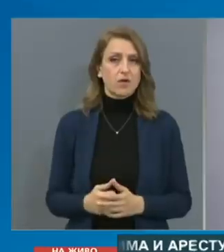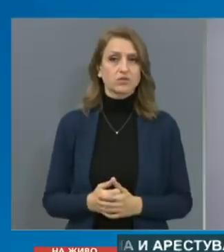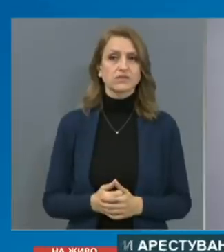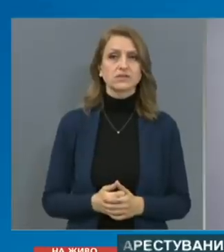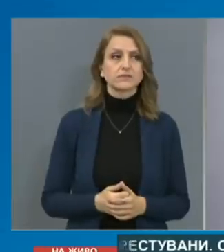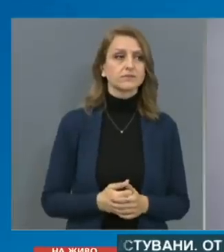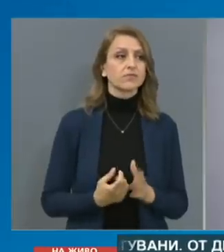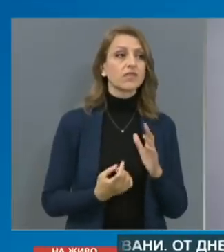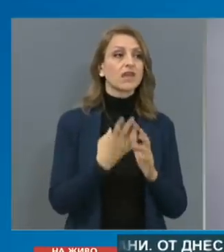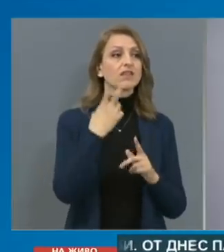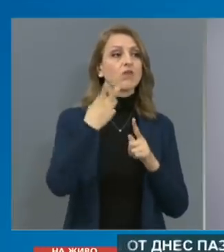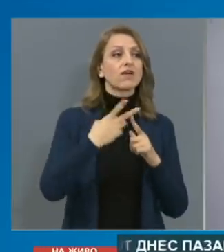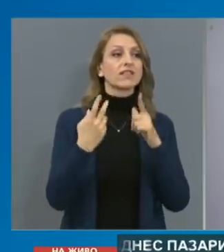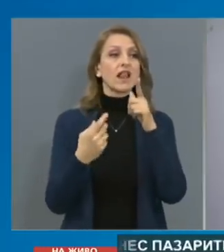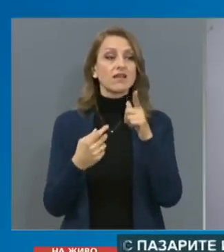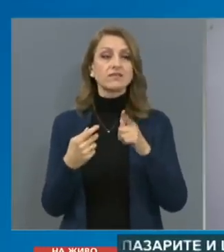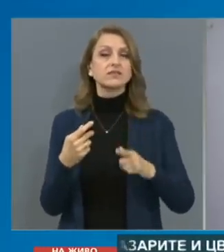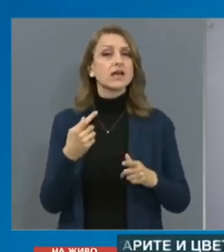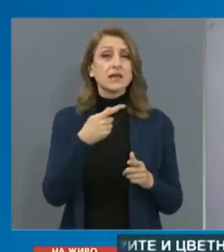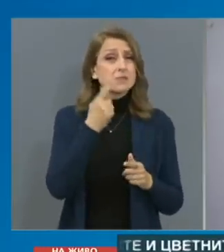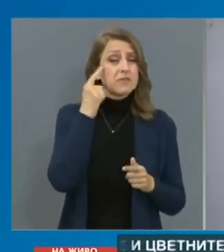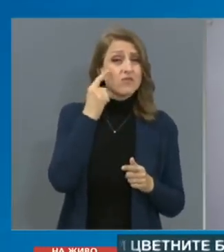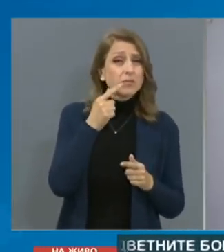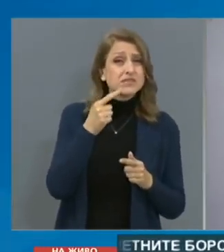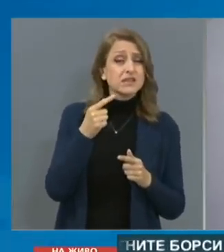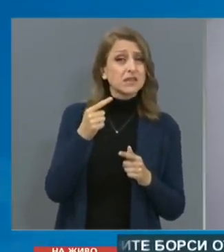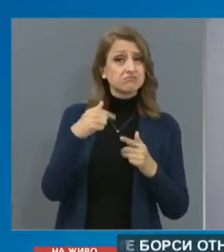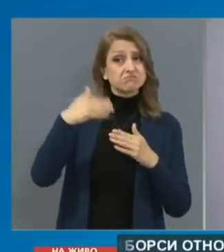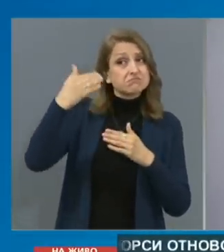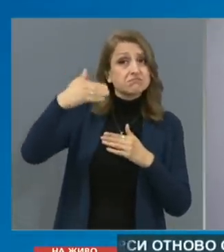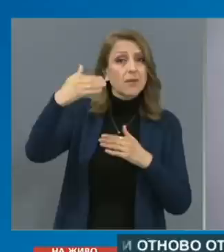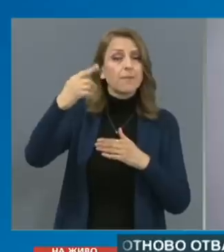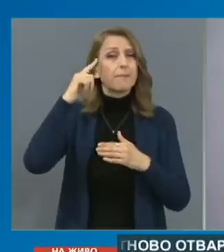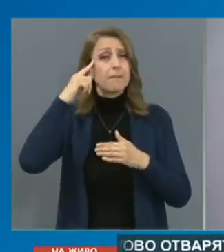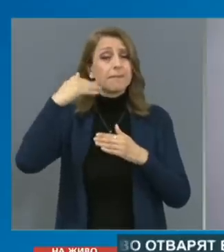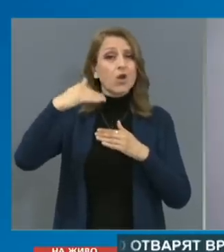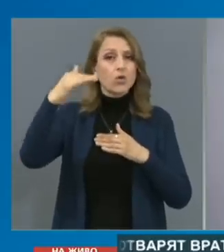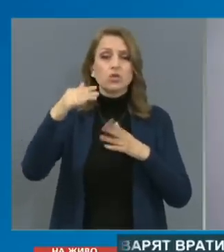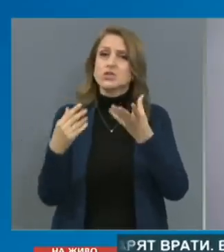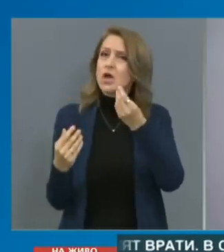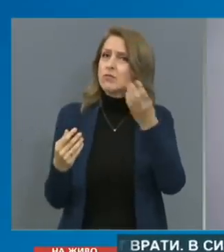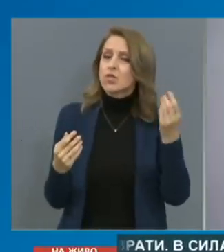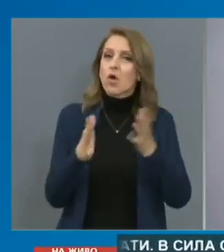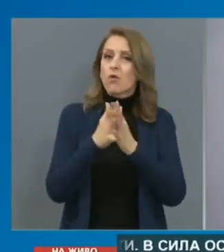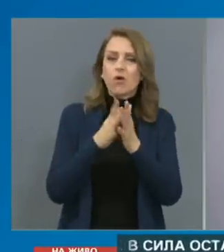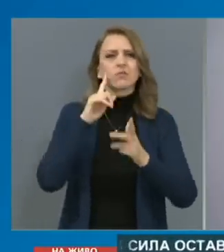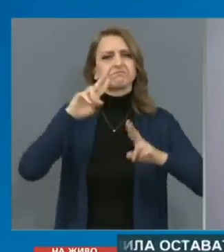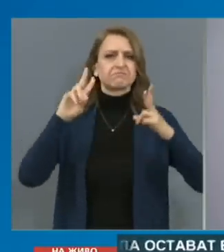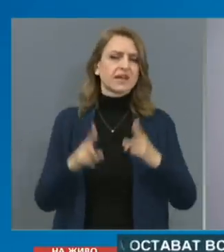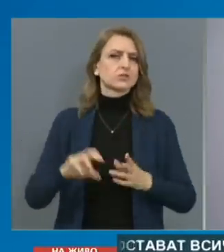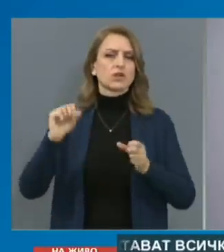генерал Мутафчийски, имате ли прогноза с оглед на това, че много хора решиха да си карат Великден извън